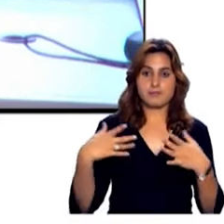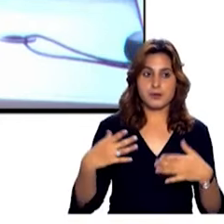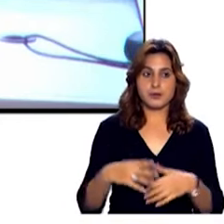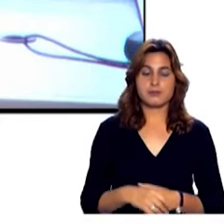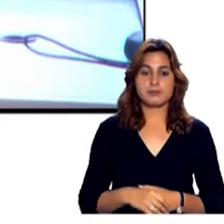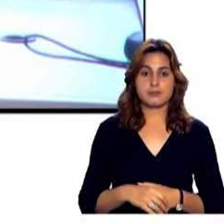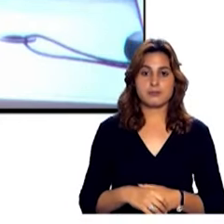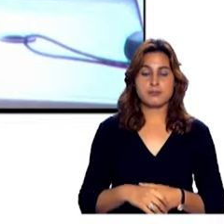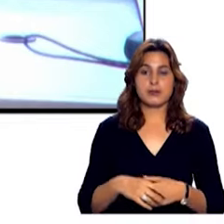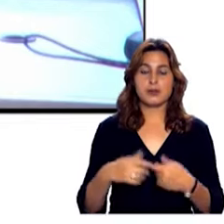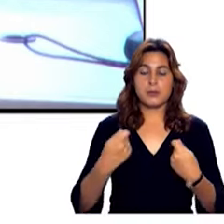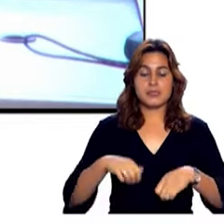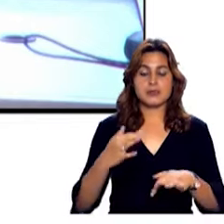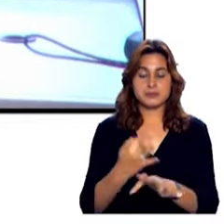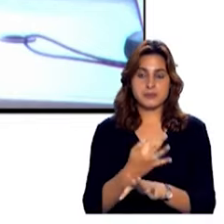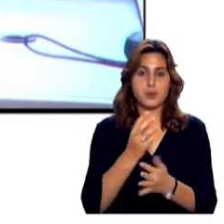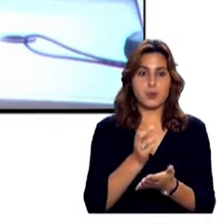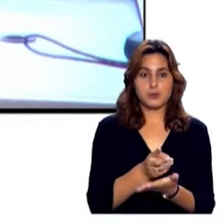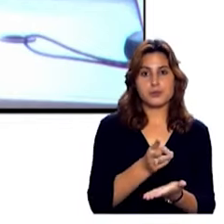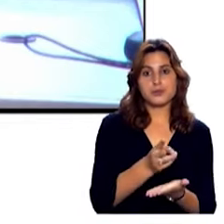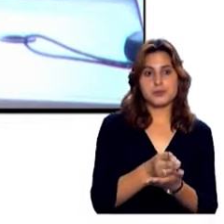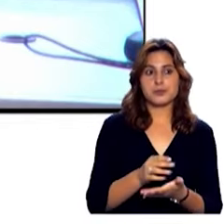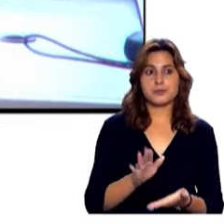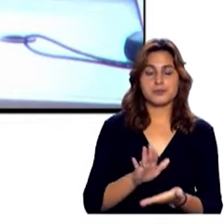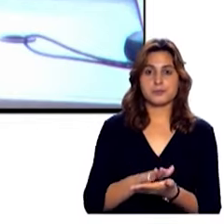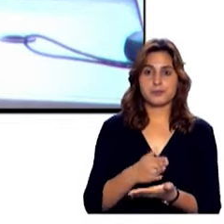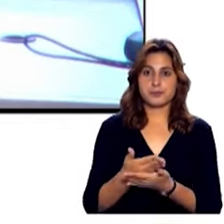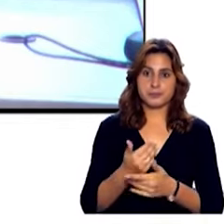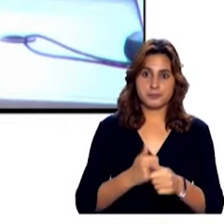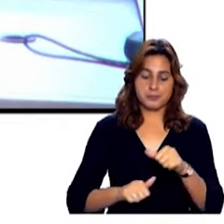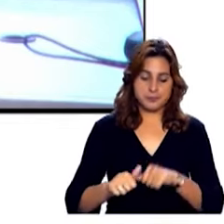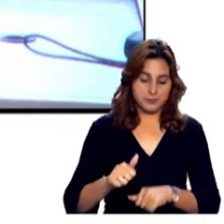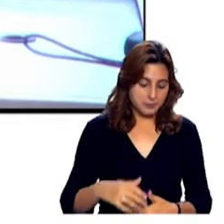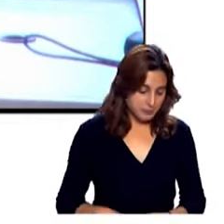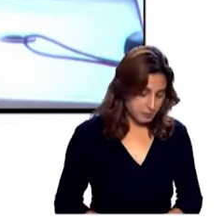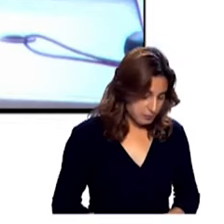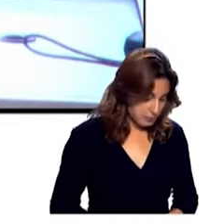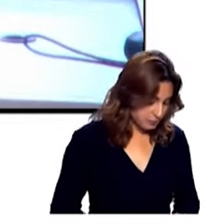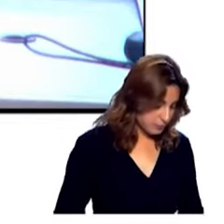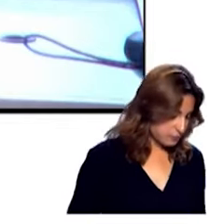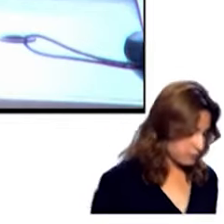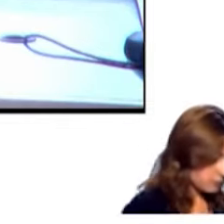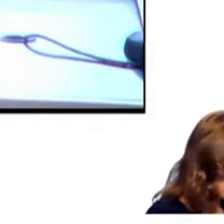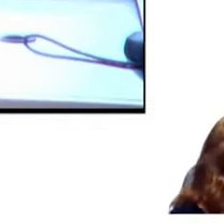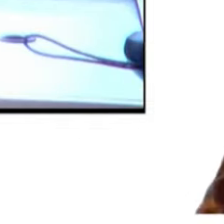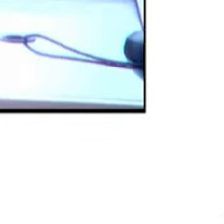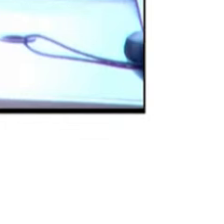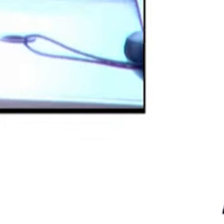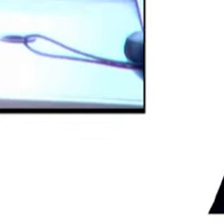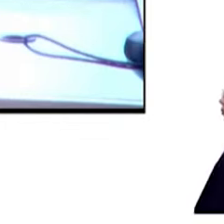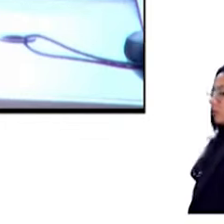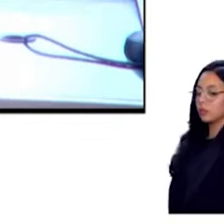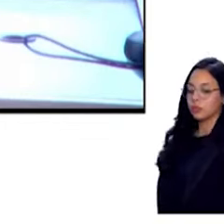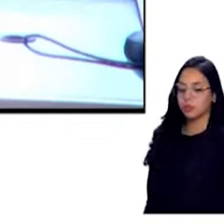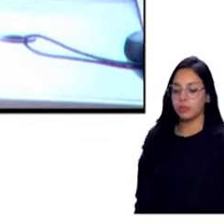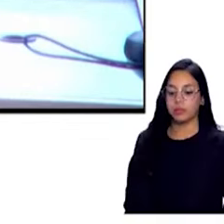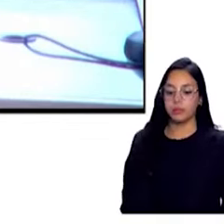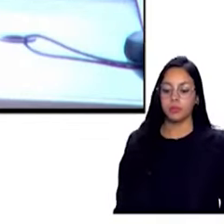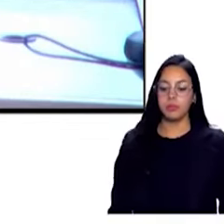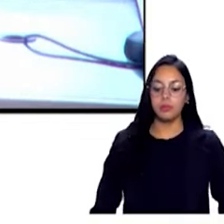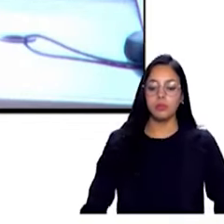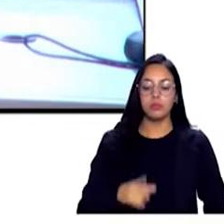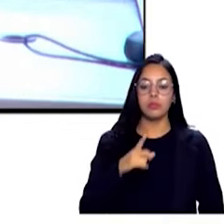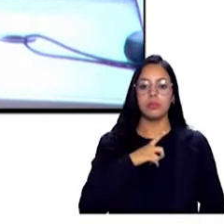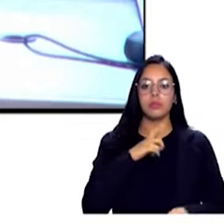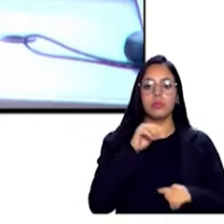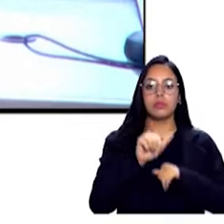devenu un objet de consommation courante Il Y A une tendance politique à traiter le justiciable un Peu comme un